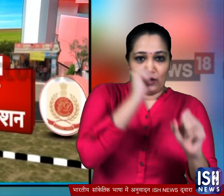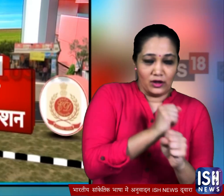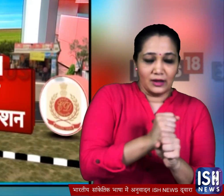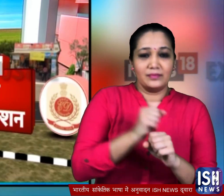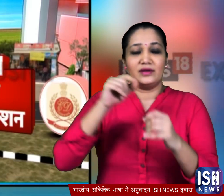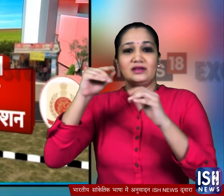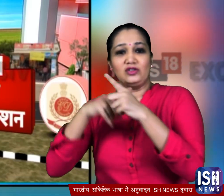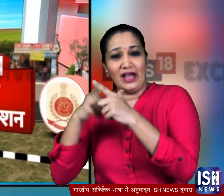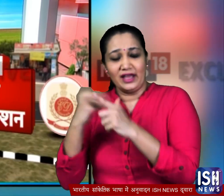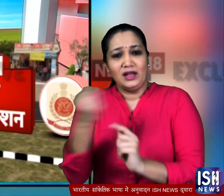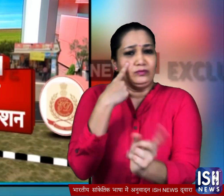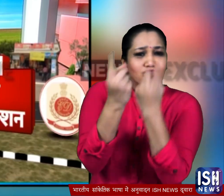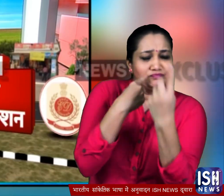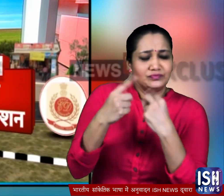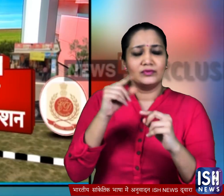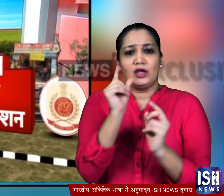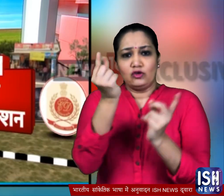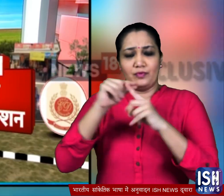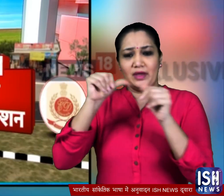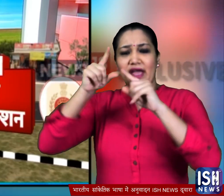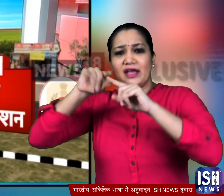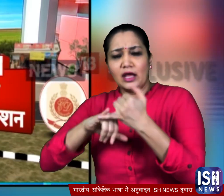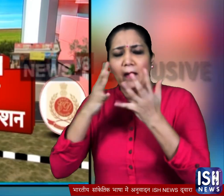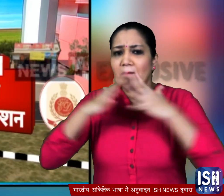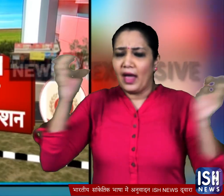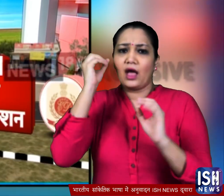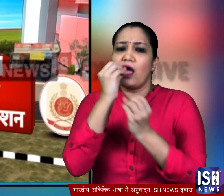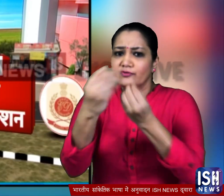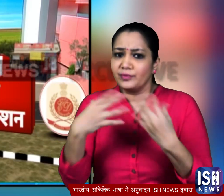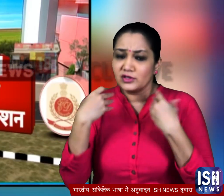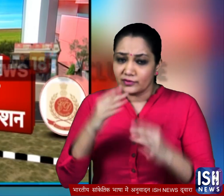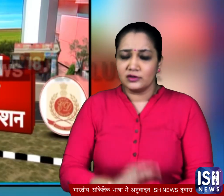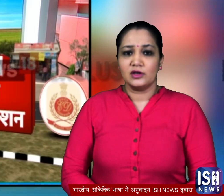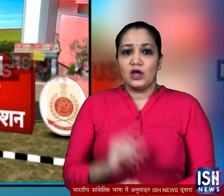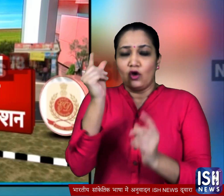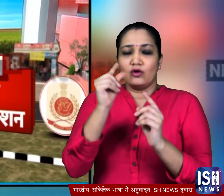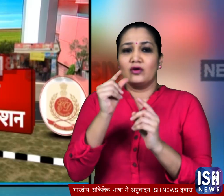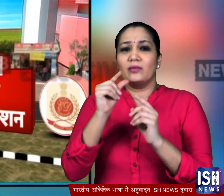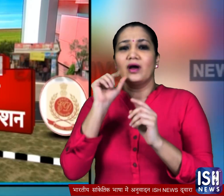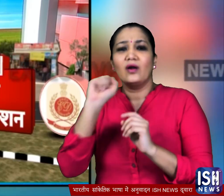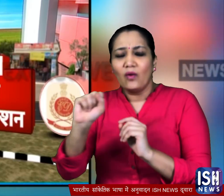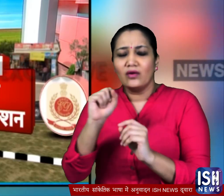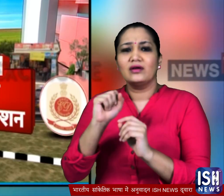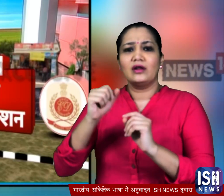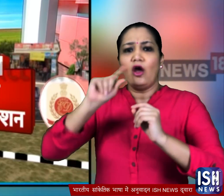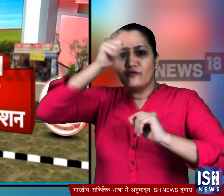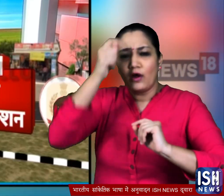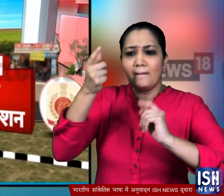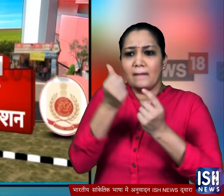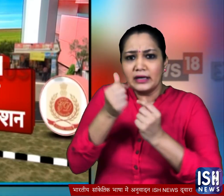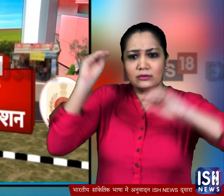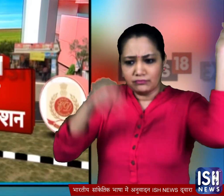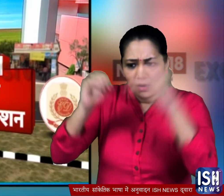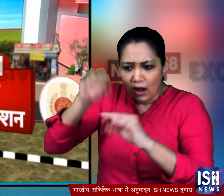गौतम और जहांगीर से पूछताछ में यूपी एटीएस को बड़ी जानकारी हाथ लगी और उमर के बैंक खातों में विदेशों से पैसों की लेन